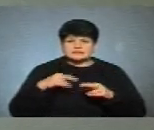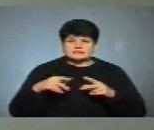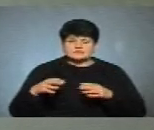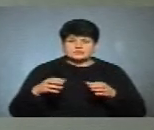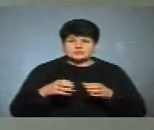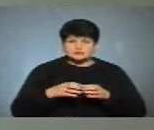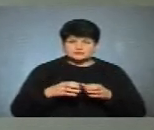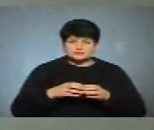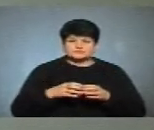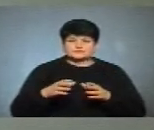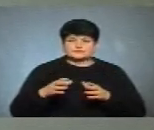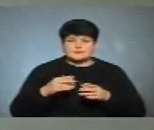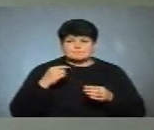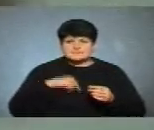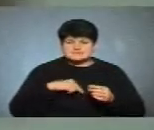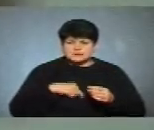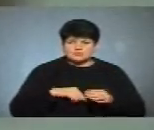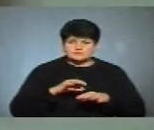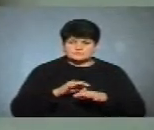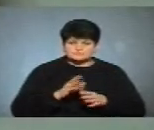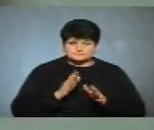танцювально-рухова терапія, то психолог веде.